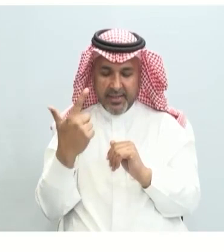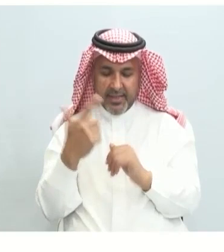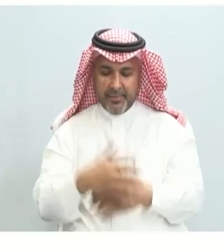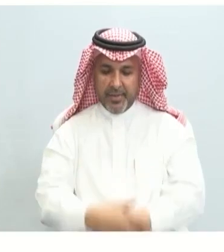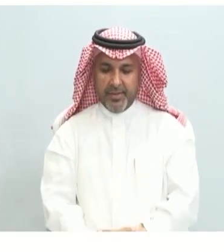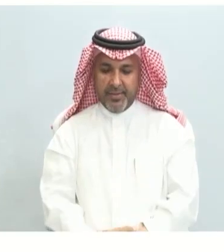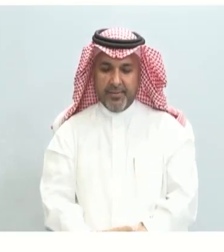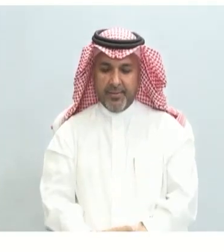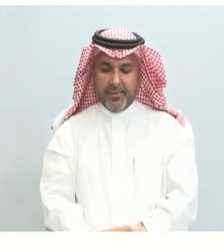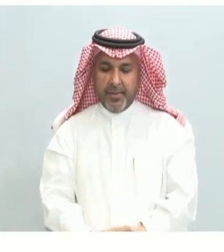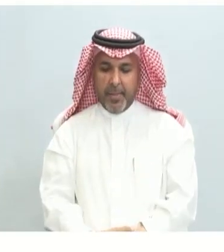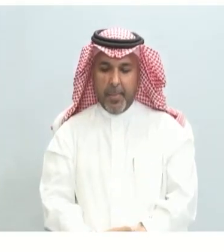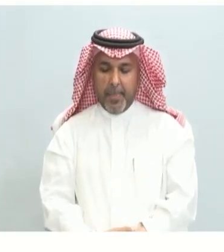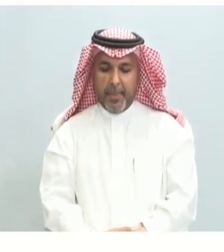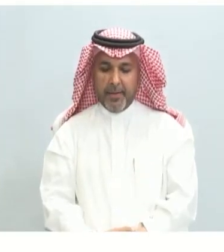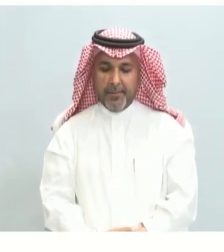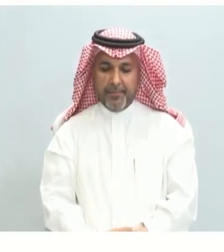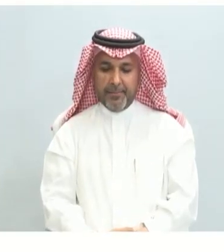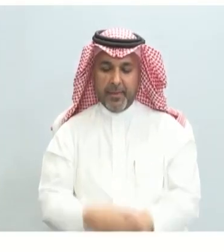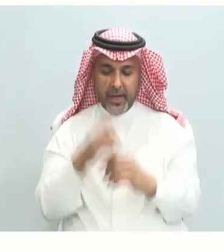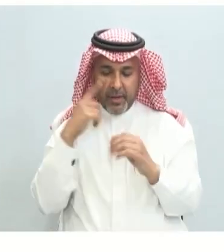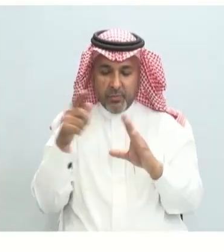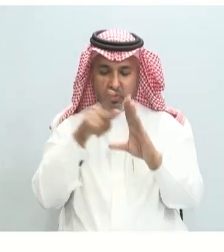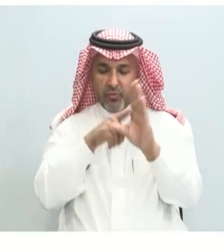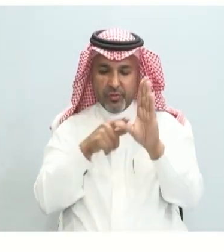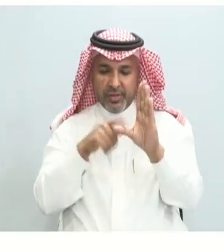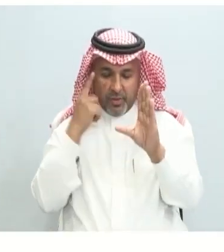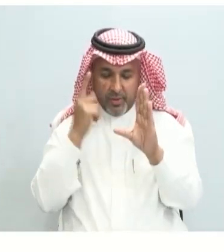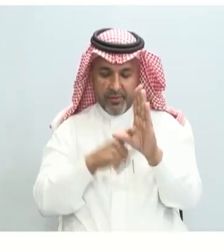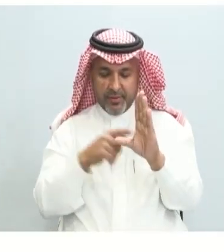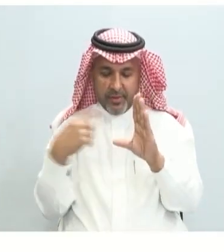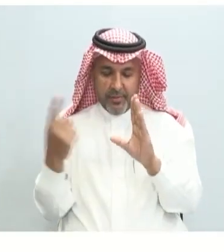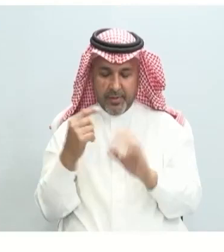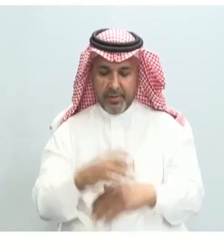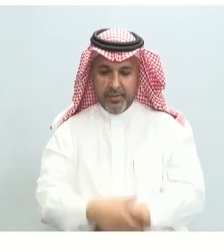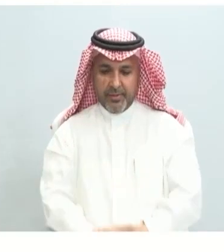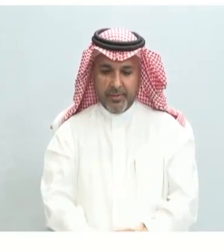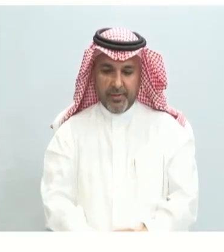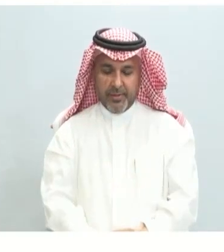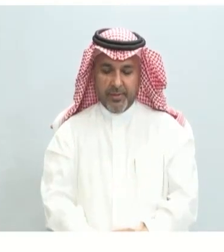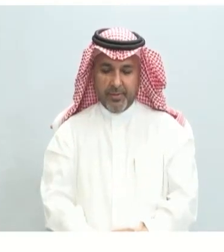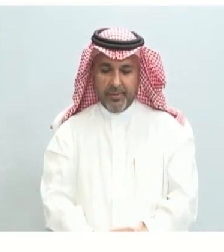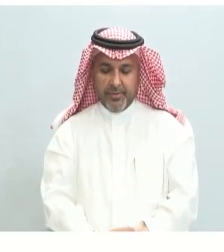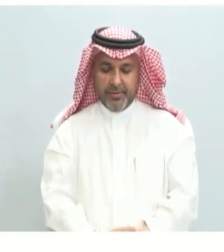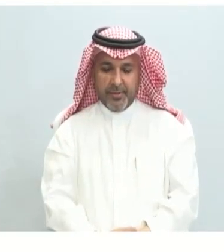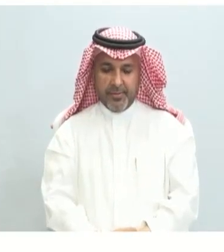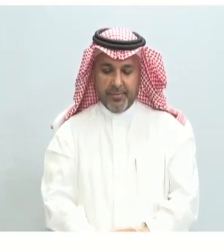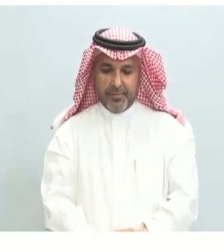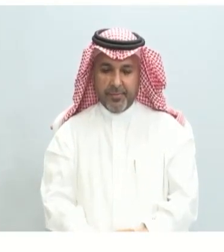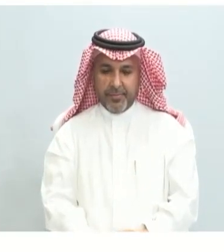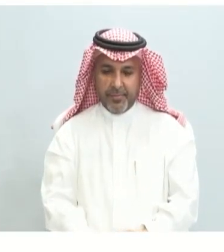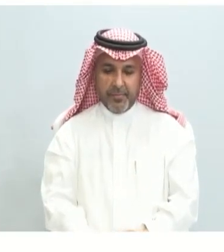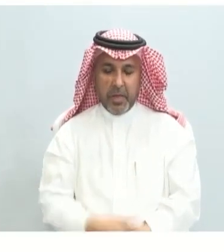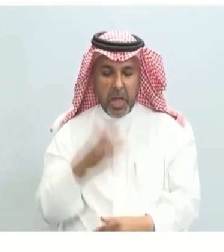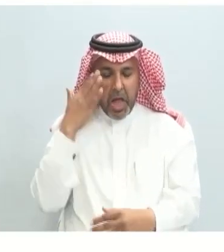6.7 هذا بالنسبه لطول هذا الضلع وبالتالي انا مطلوب منيي اجيب قياس الزاويه a وقياس الزاويه ب ممكن